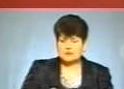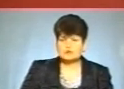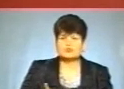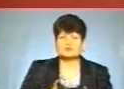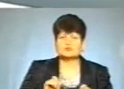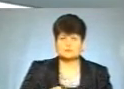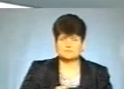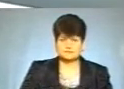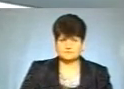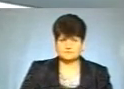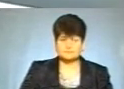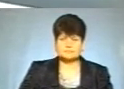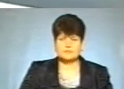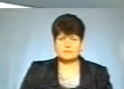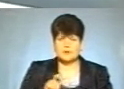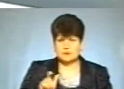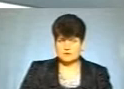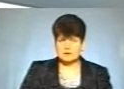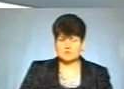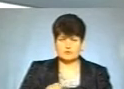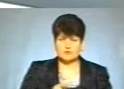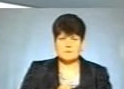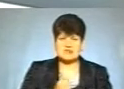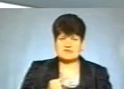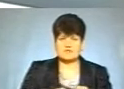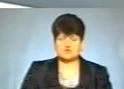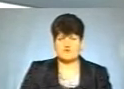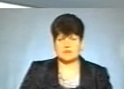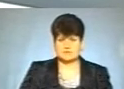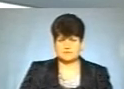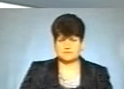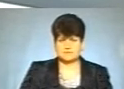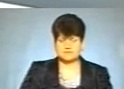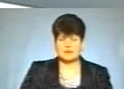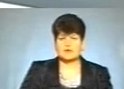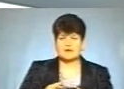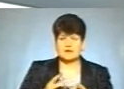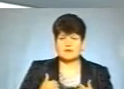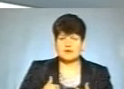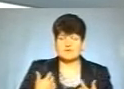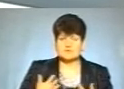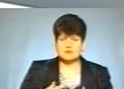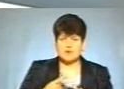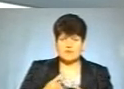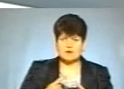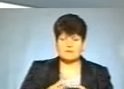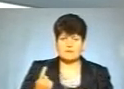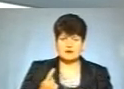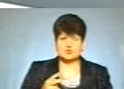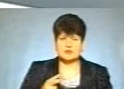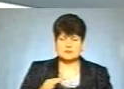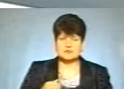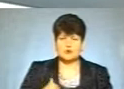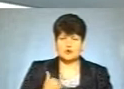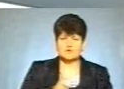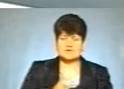втілити, щоб захистити людину і, можливо, його працевлаштувати, працівника? Як я вже говорив, 1 листопада наш голова